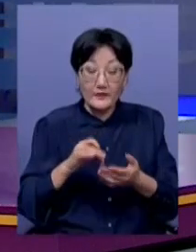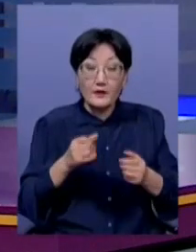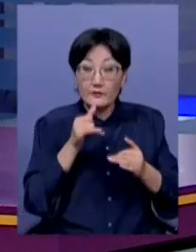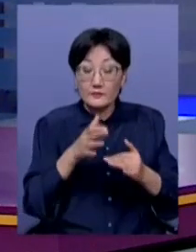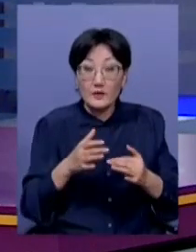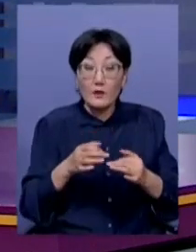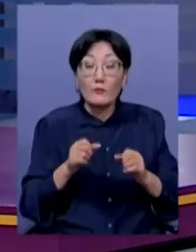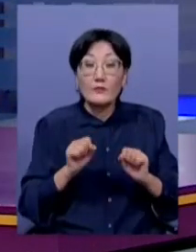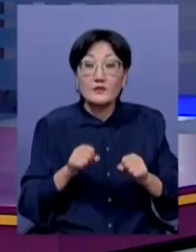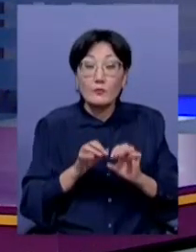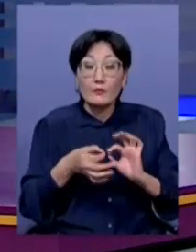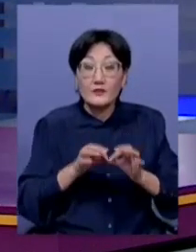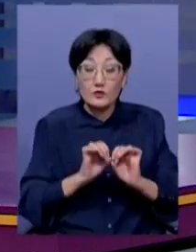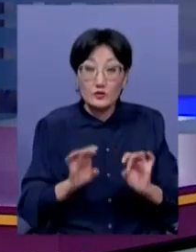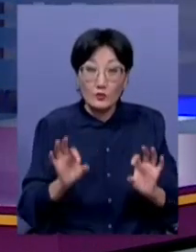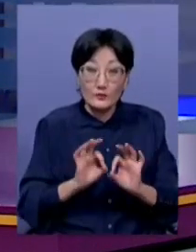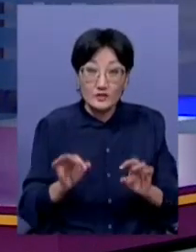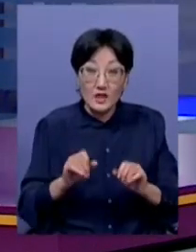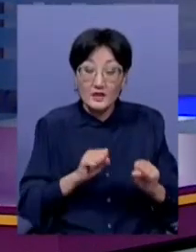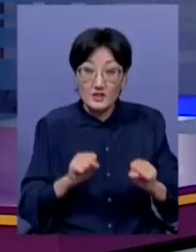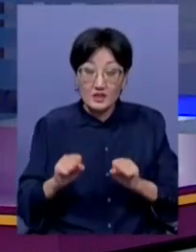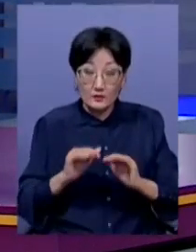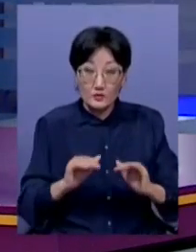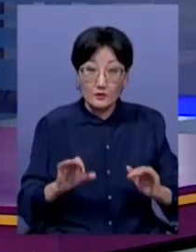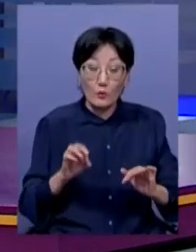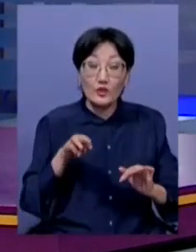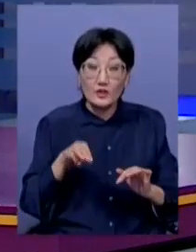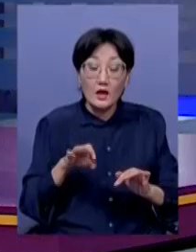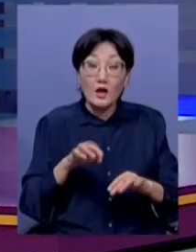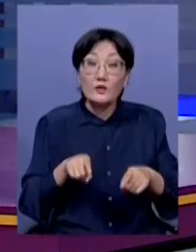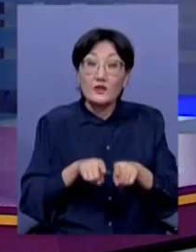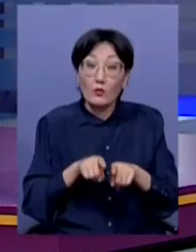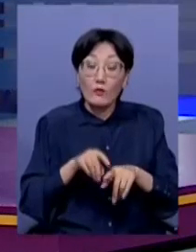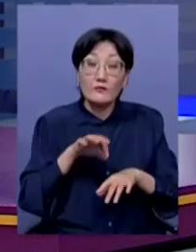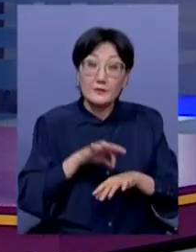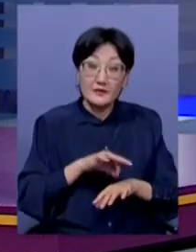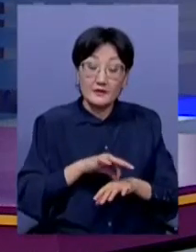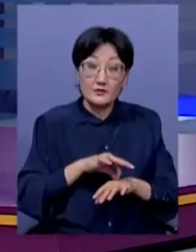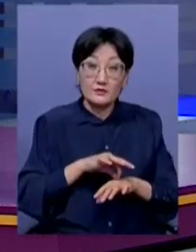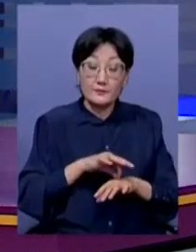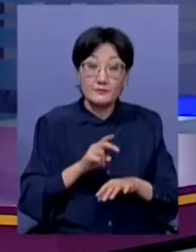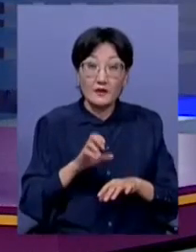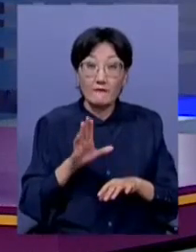бы вы подробно разъяснить, как же все-таки защитить детей от Кавасаки подобного синдрома?